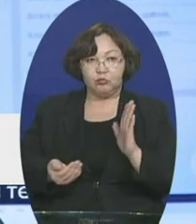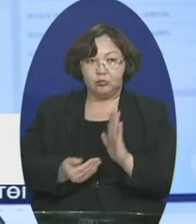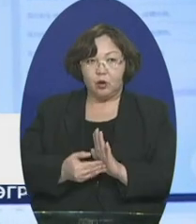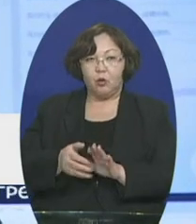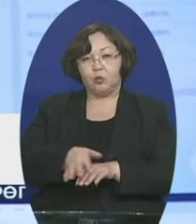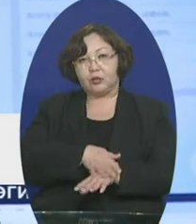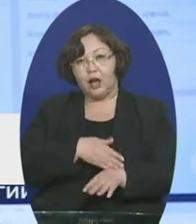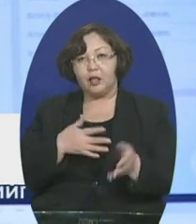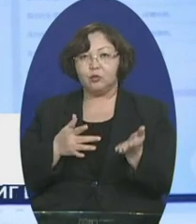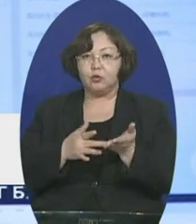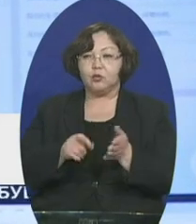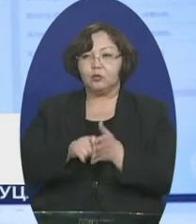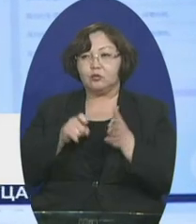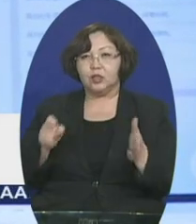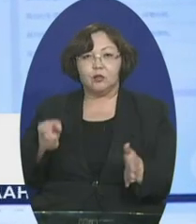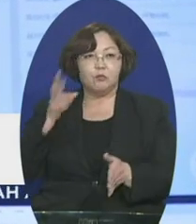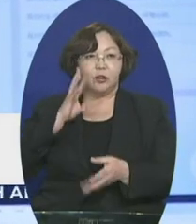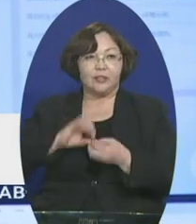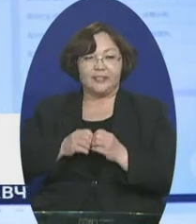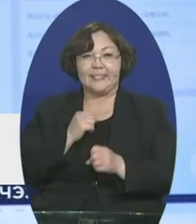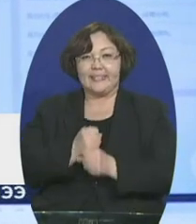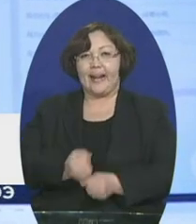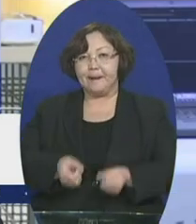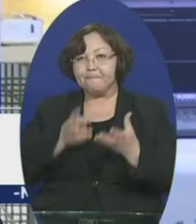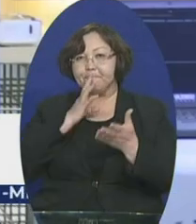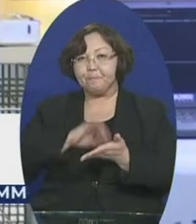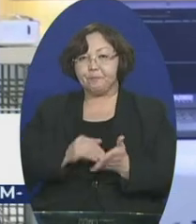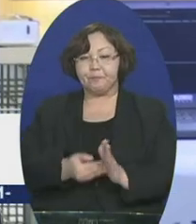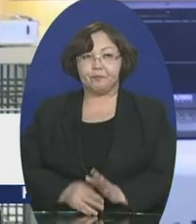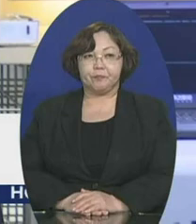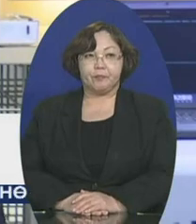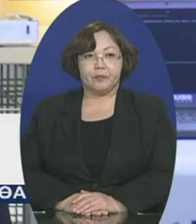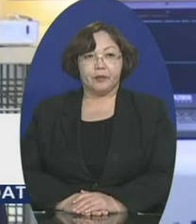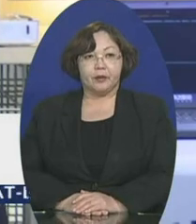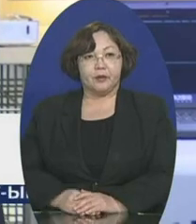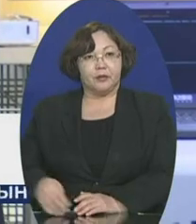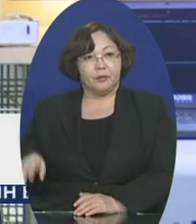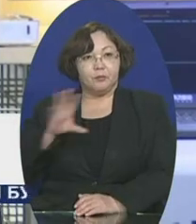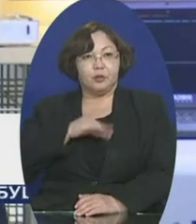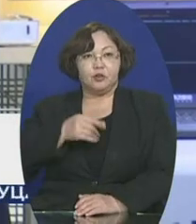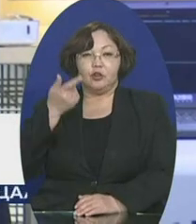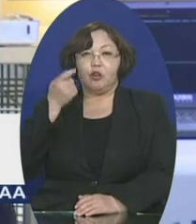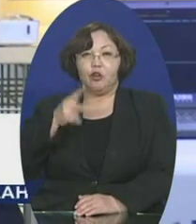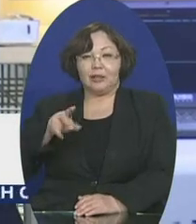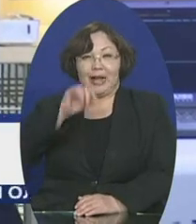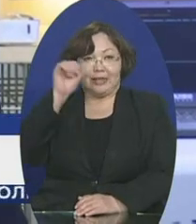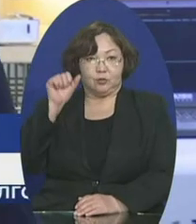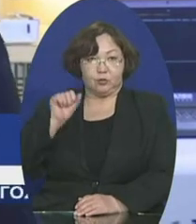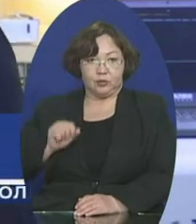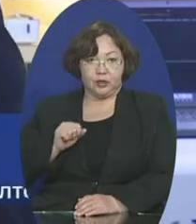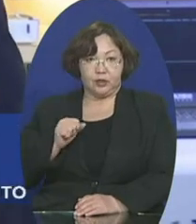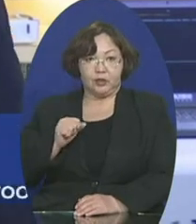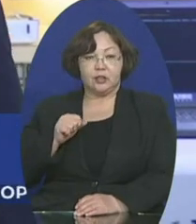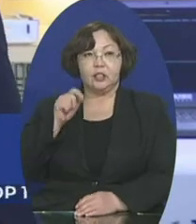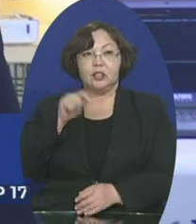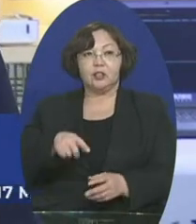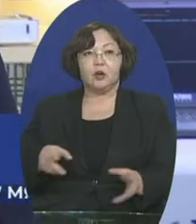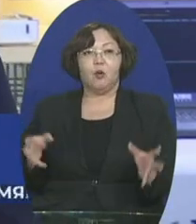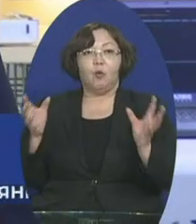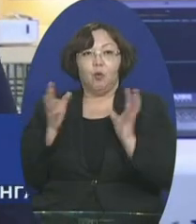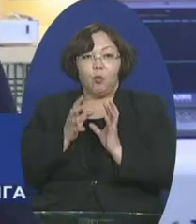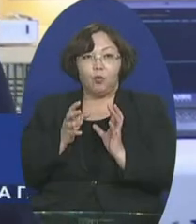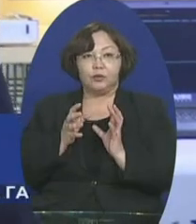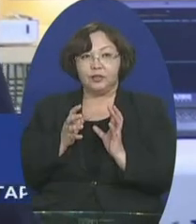урт болон дунд хугацааны бодлогыг бол бас ингэж гаргахаар төлөвлөд байгаа юм байна. Бидний гол асуудал бол энд уулзаад нэг